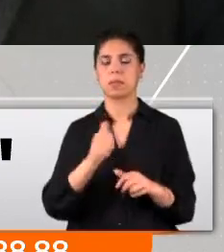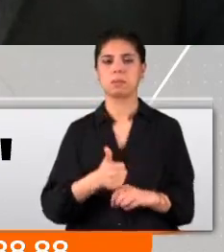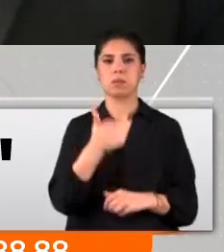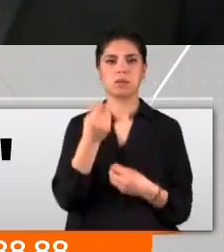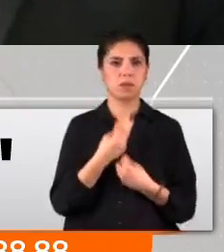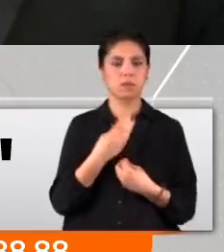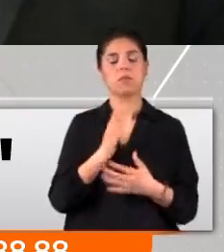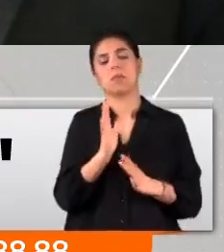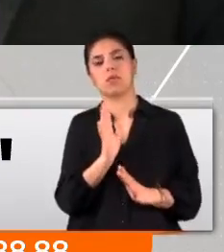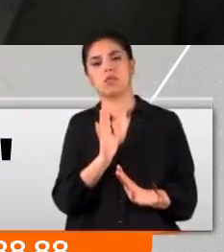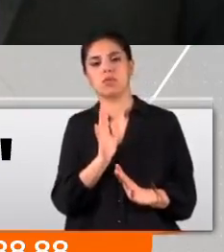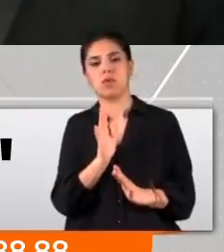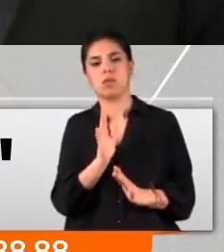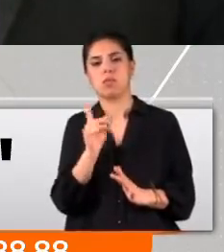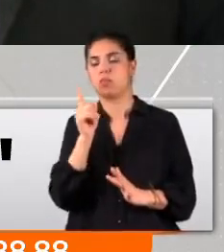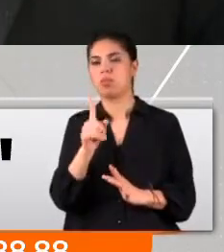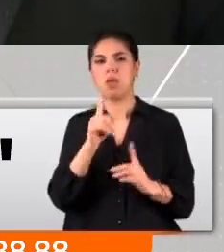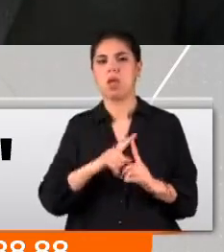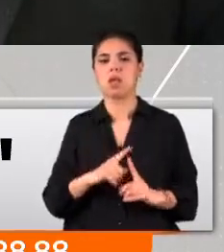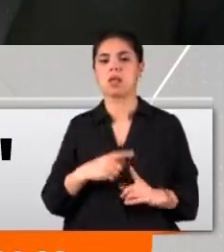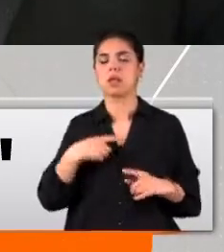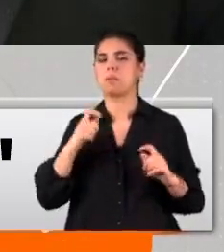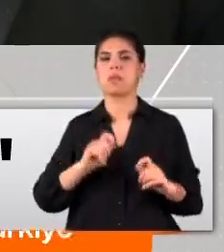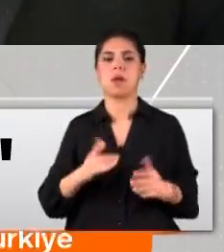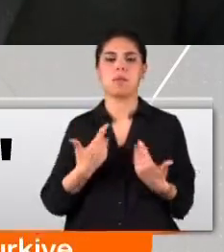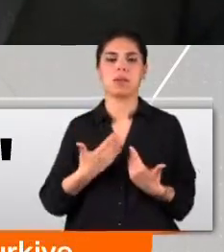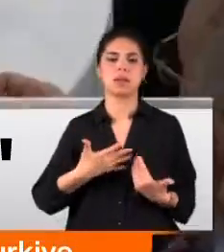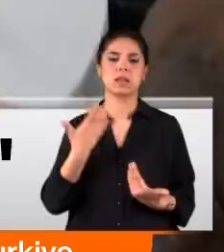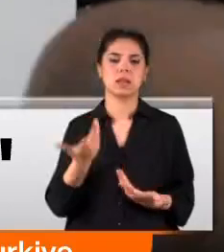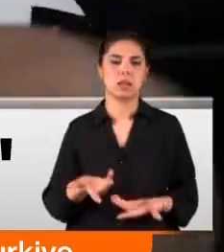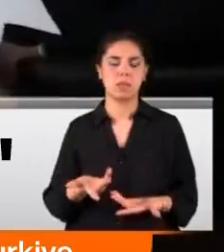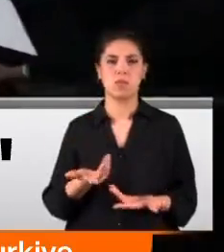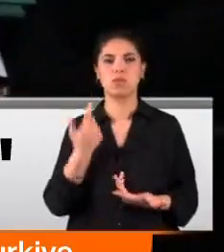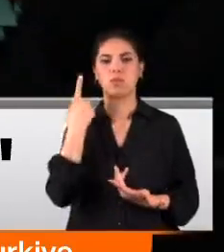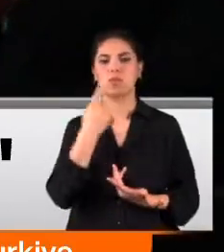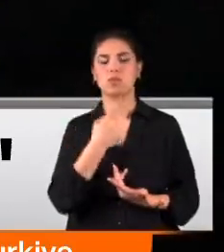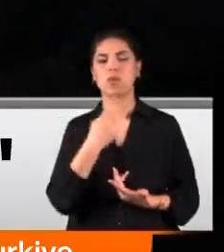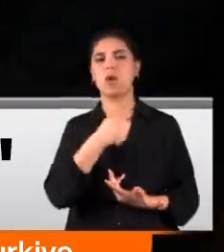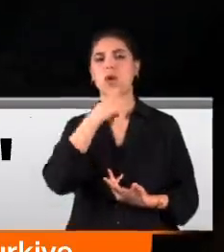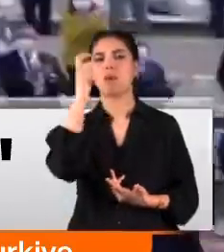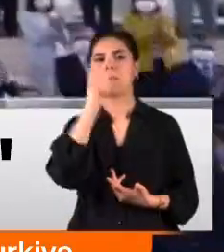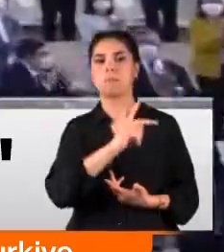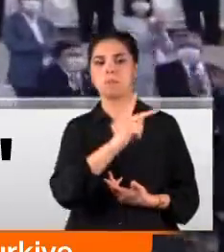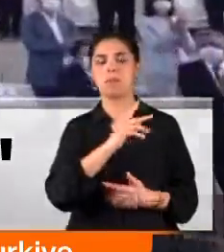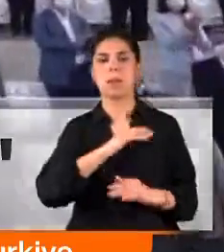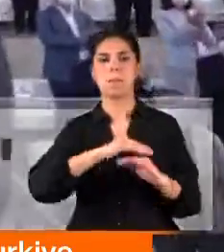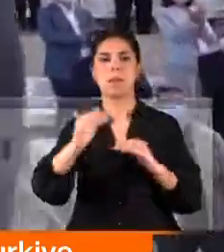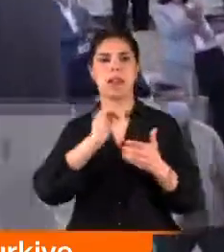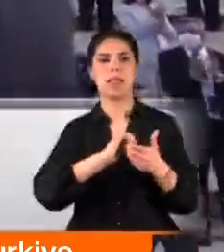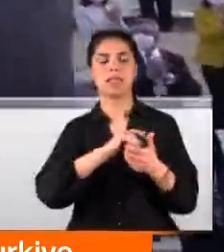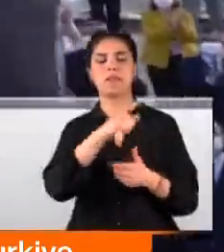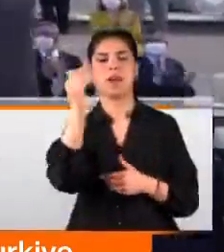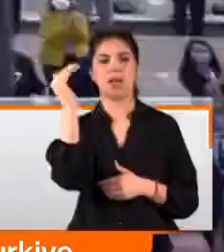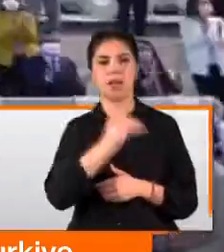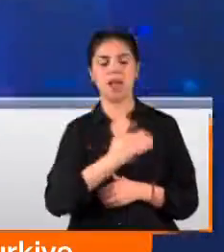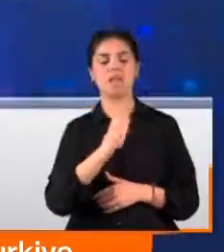verilecek mi, verilmeyecek mi? Emin olun bunun hesabına girmedik, girmek de istemiyoruz. Yapıcıoğlu Millet İttifakı'nın da kapılarını çaldığını